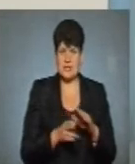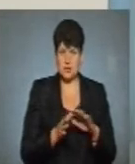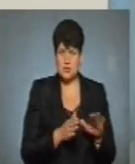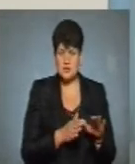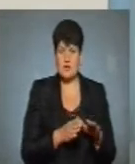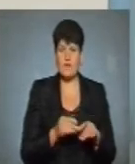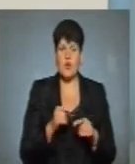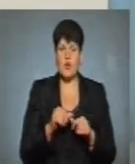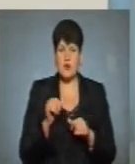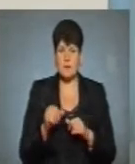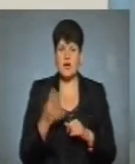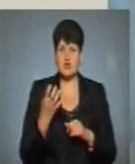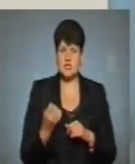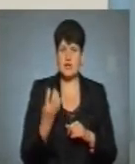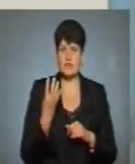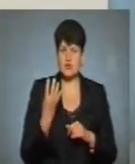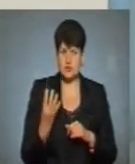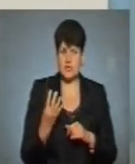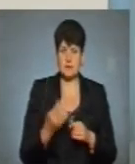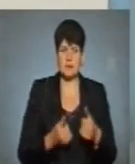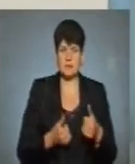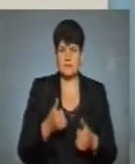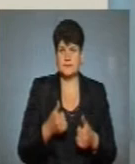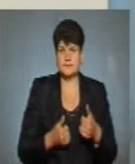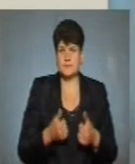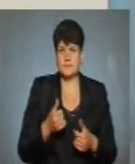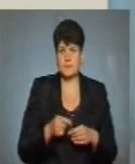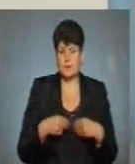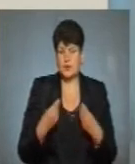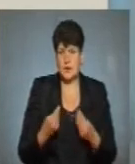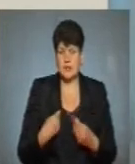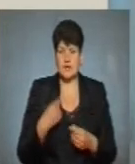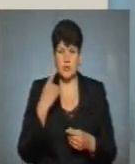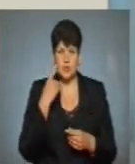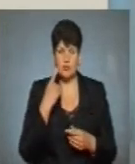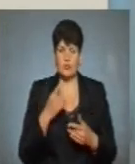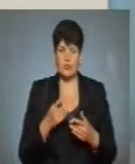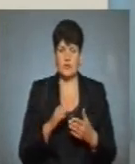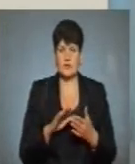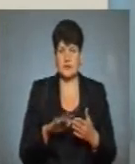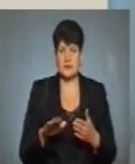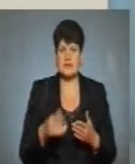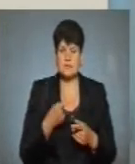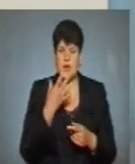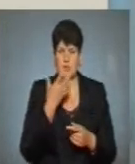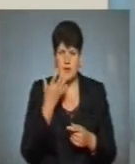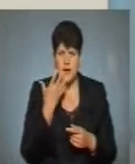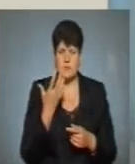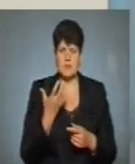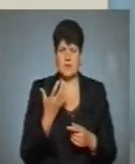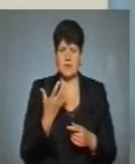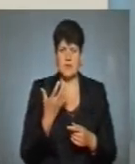в деяких, і ще в чотирьох ми граємо тендер. Я думаю собі, що діти будуть в відповідних умовах, це буде утеплення